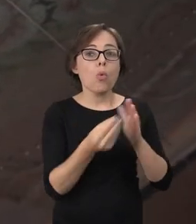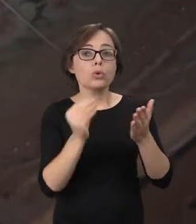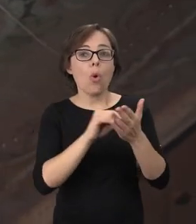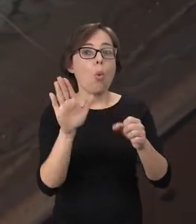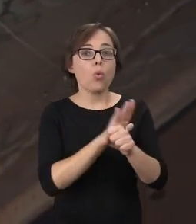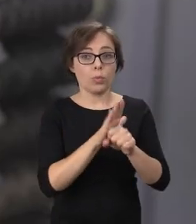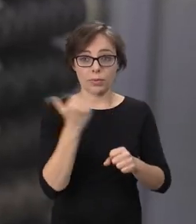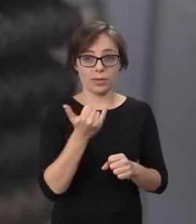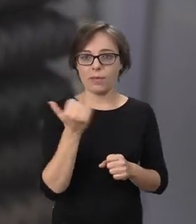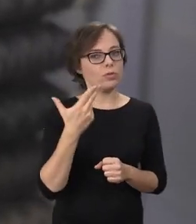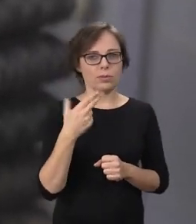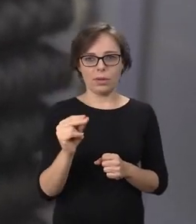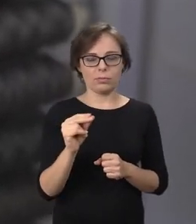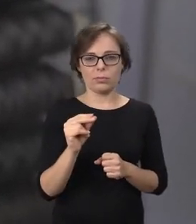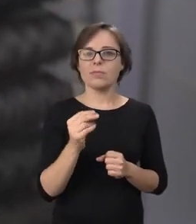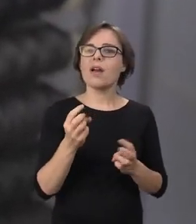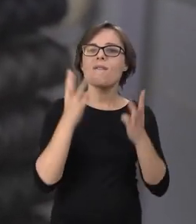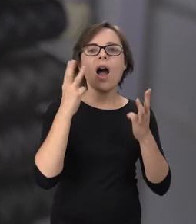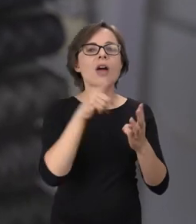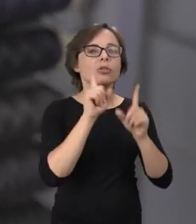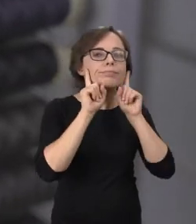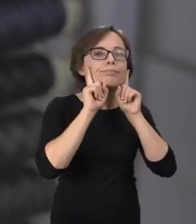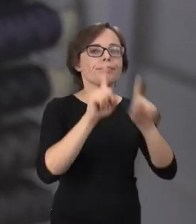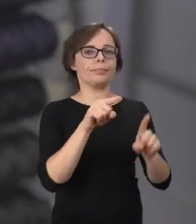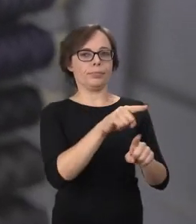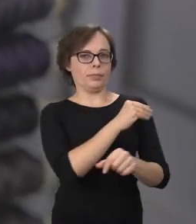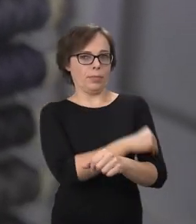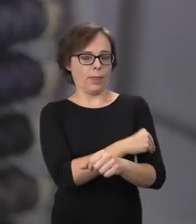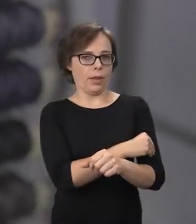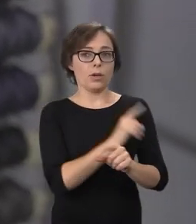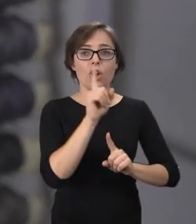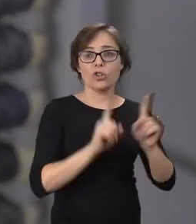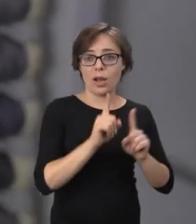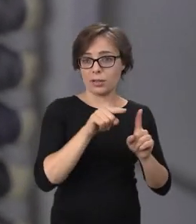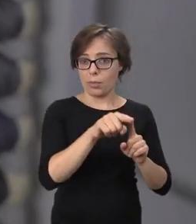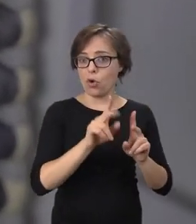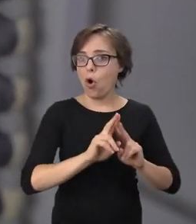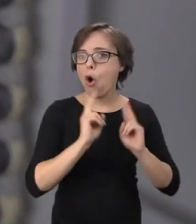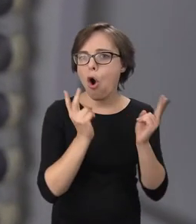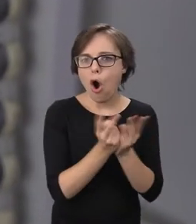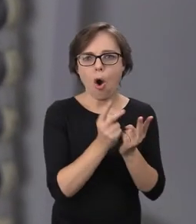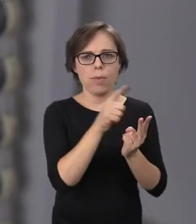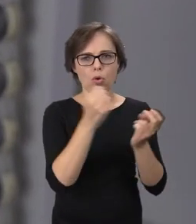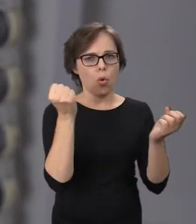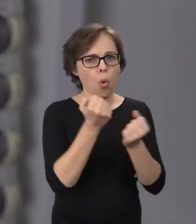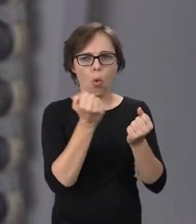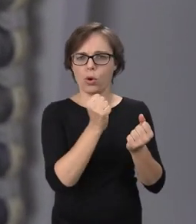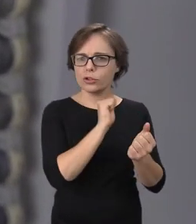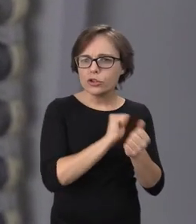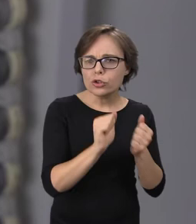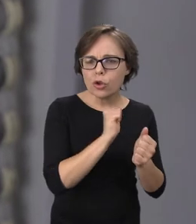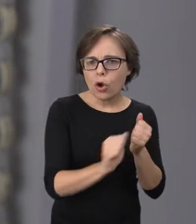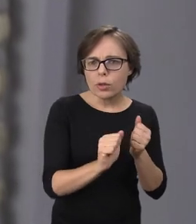naprawdę bardzo ważna jest autentyczna materia i czasami stan zachowania obiektu i zniszczenia